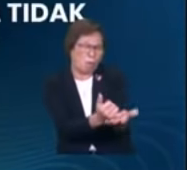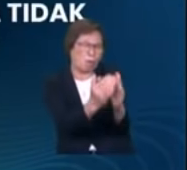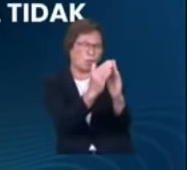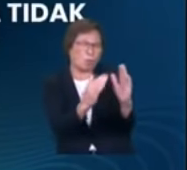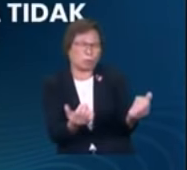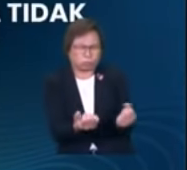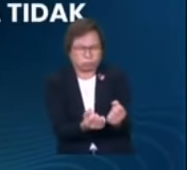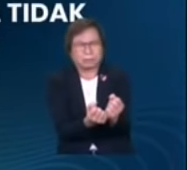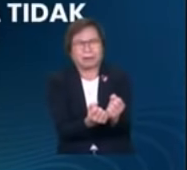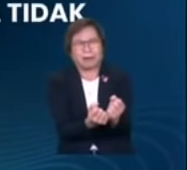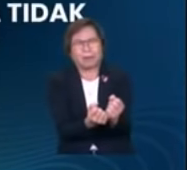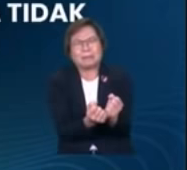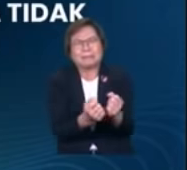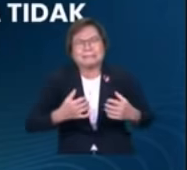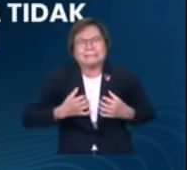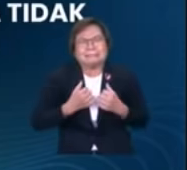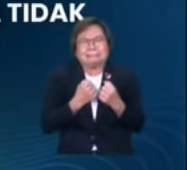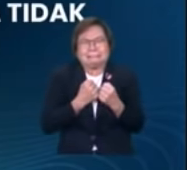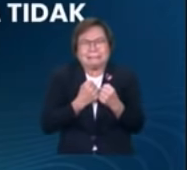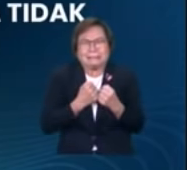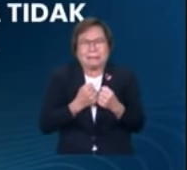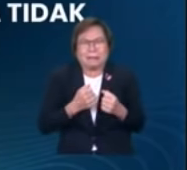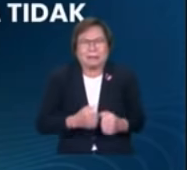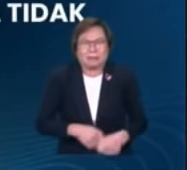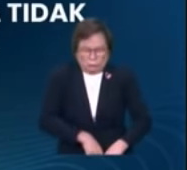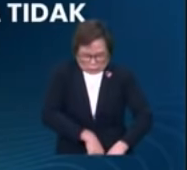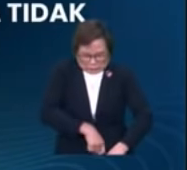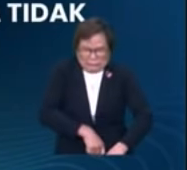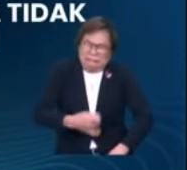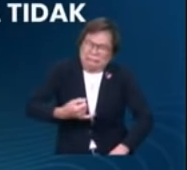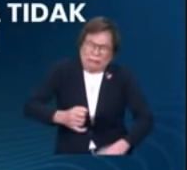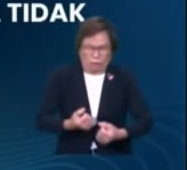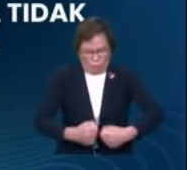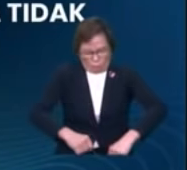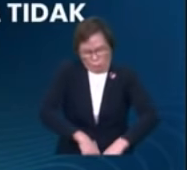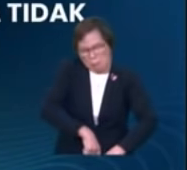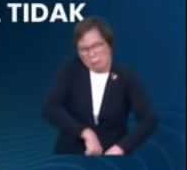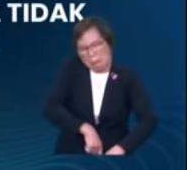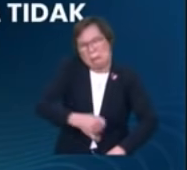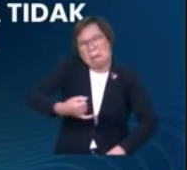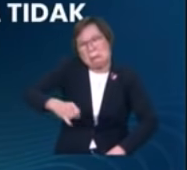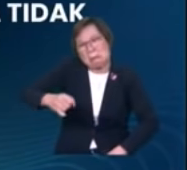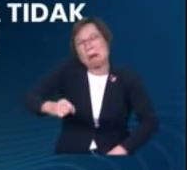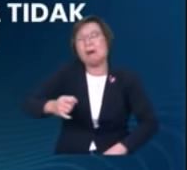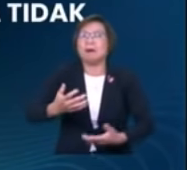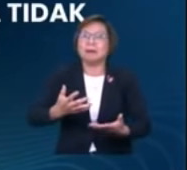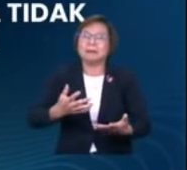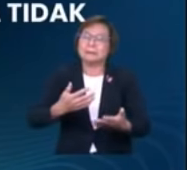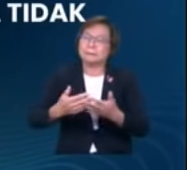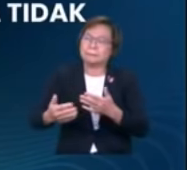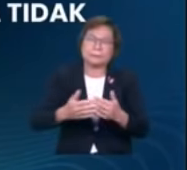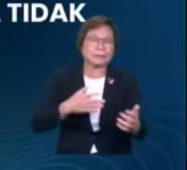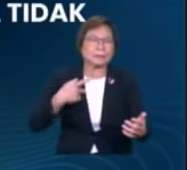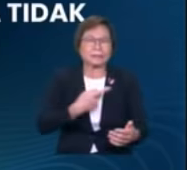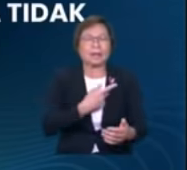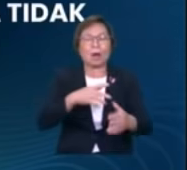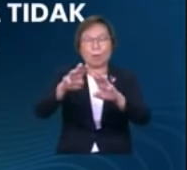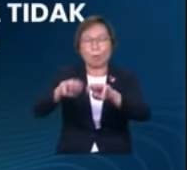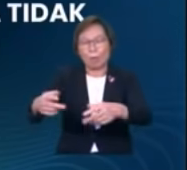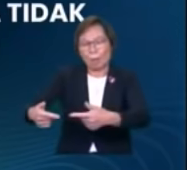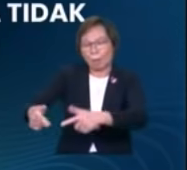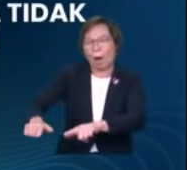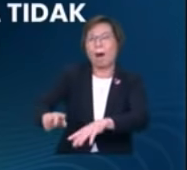di rumah ada kita baju dapet tas Loa mungkinlah tak boleh Najib maka oleh yang demikian kita kata murid